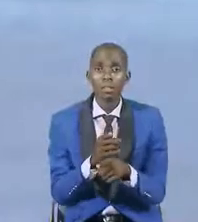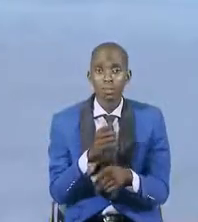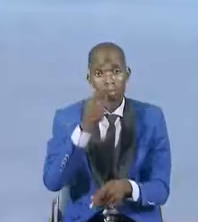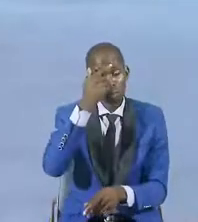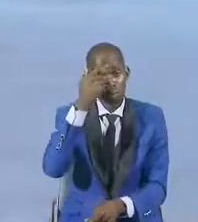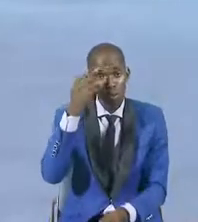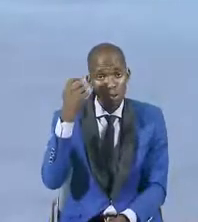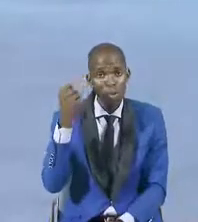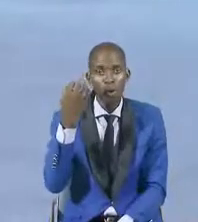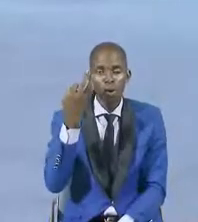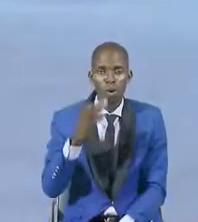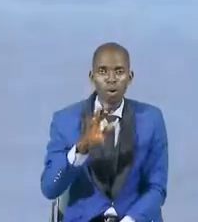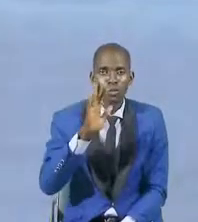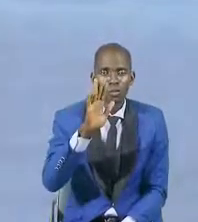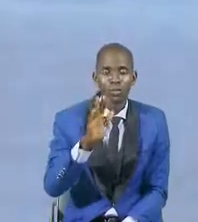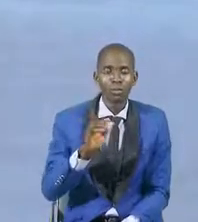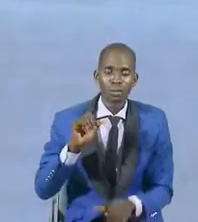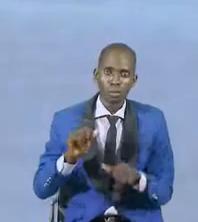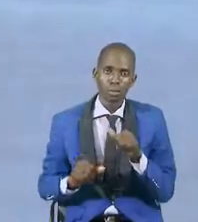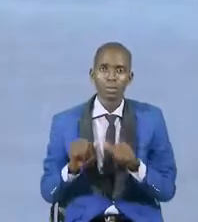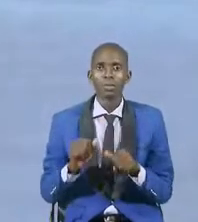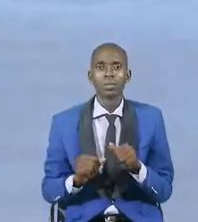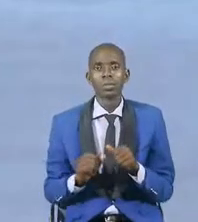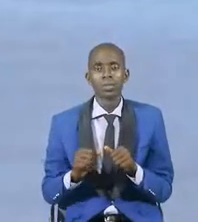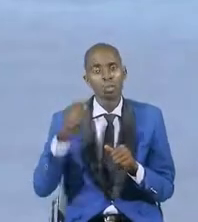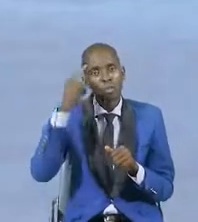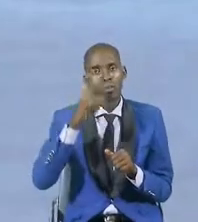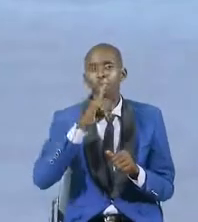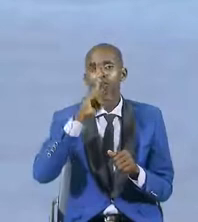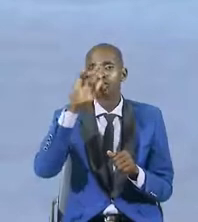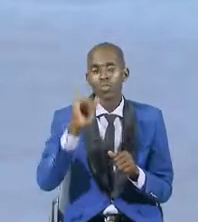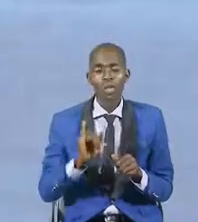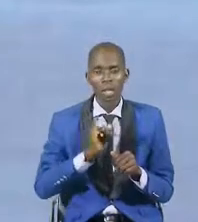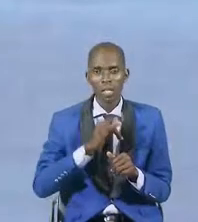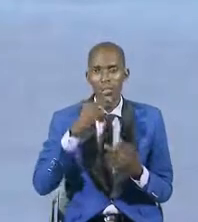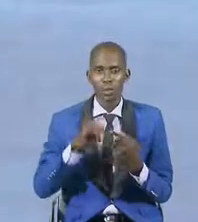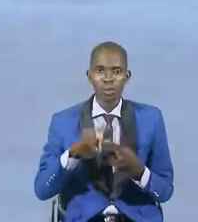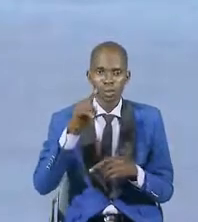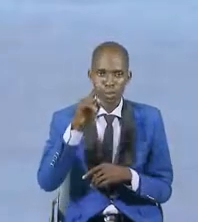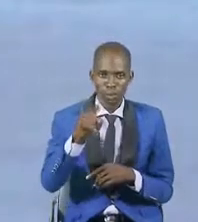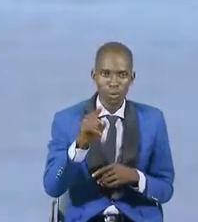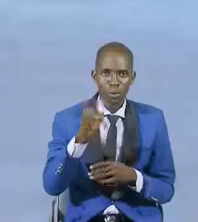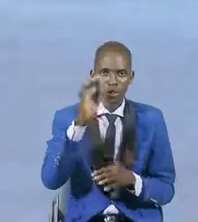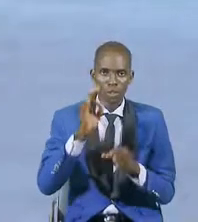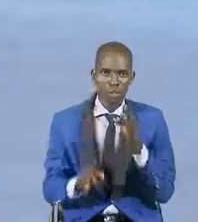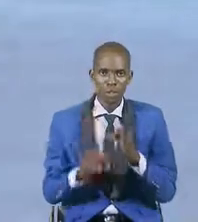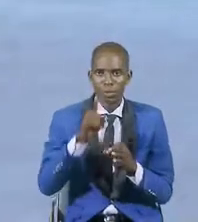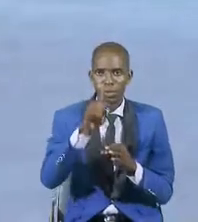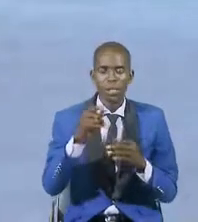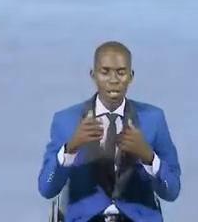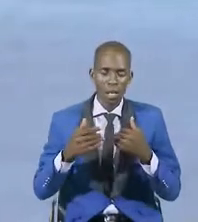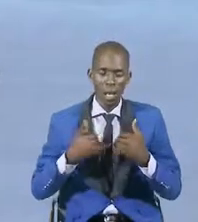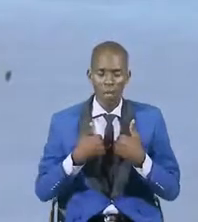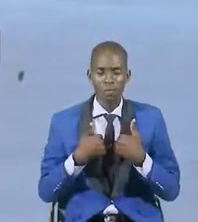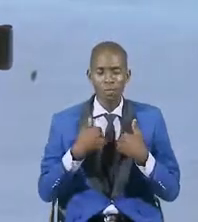Les disciples sont venus voir Jésus. Que pourquoi n'avons-nous pas pu faire cela? Jésus dit, c'est à cause de votre incrédulité, leur dit